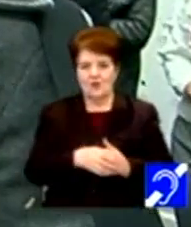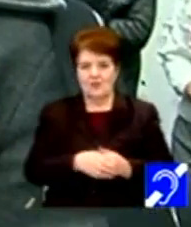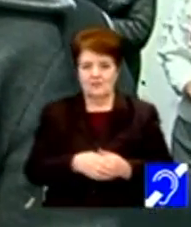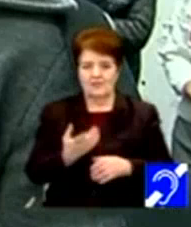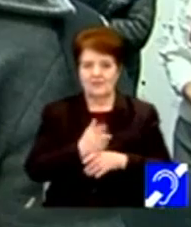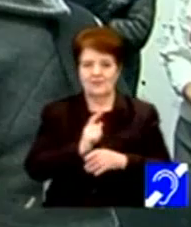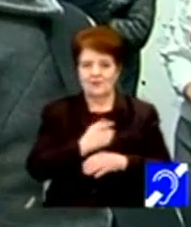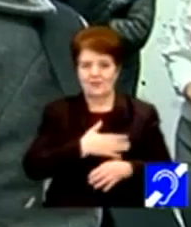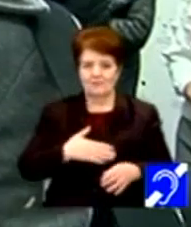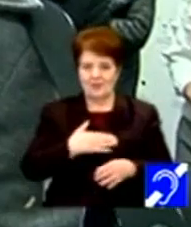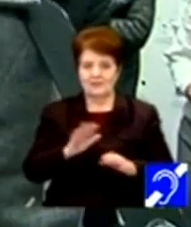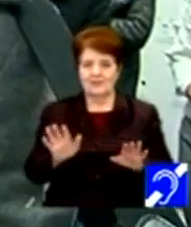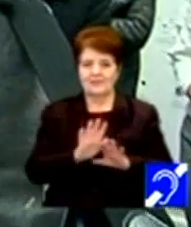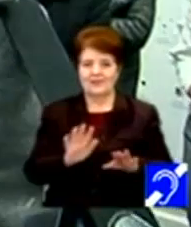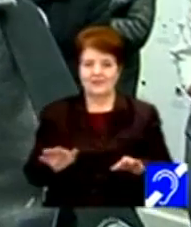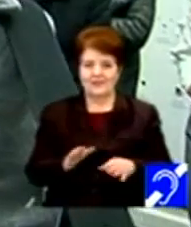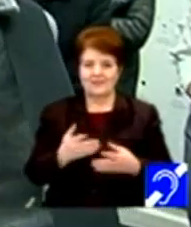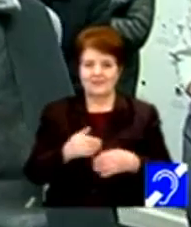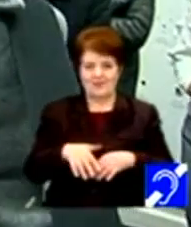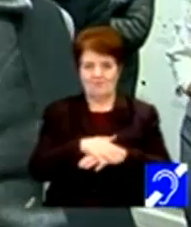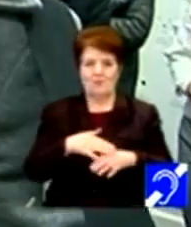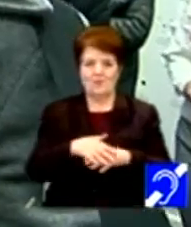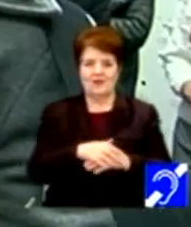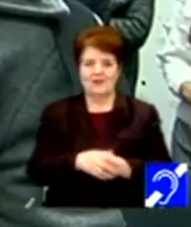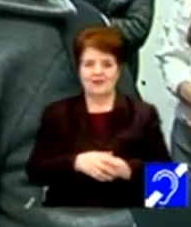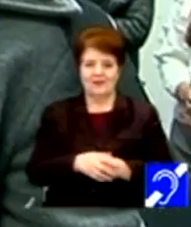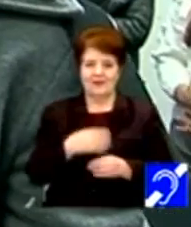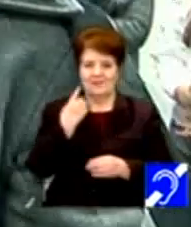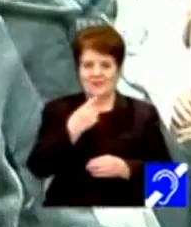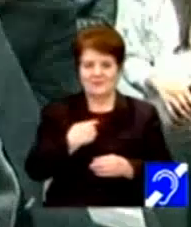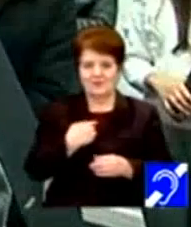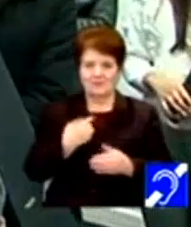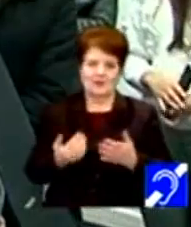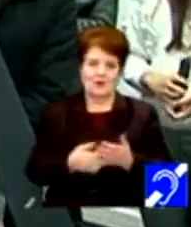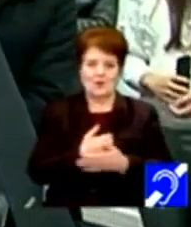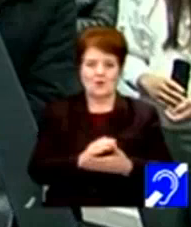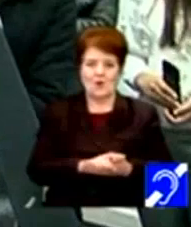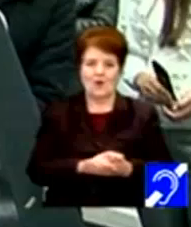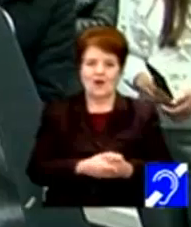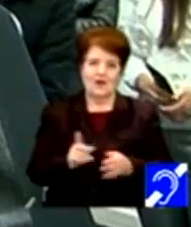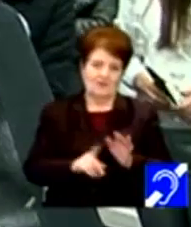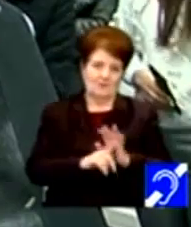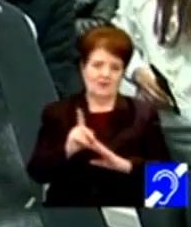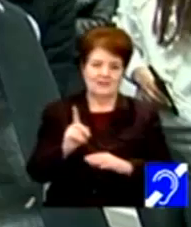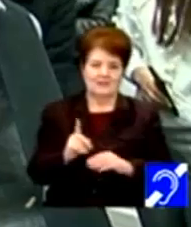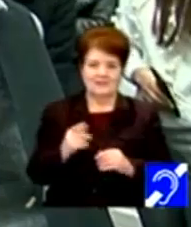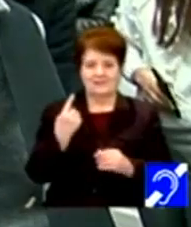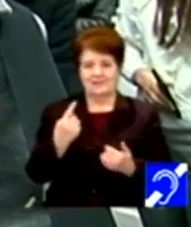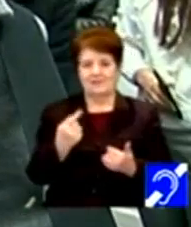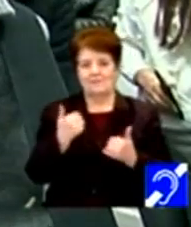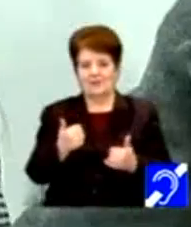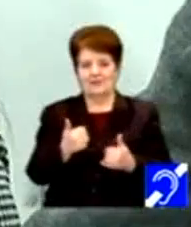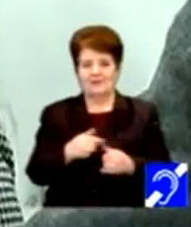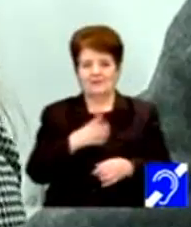destul de emoționat pentru mine să cânt în fața unui public care pentru mine, nu știu, e nou. Cred că asta e un pas mare pentru mine, să cânt în